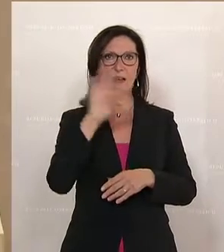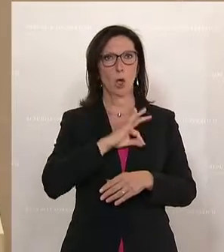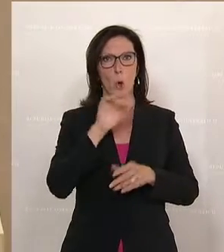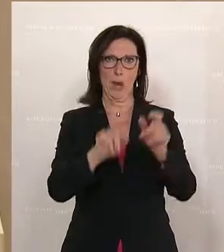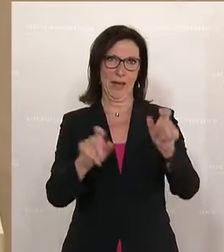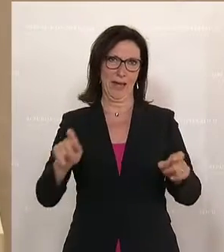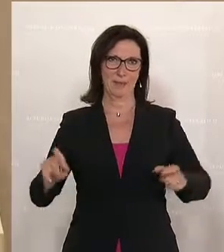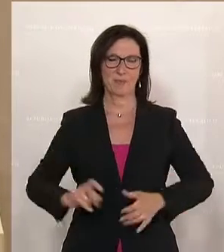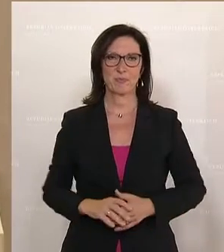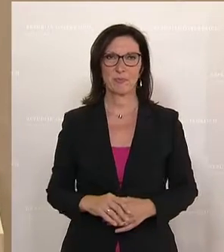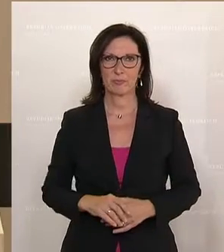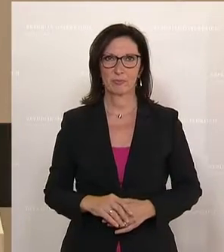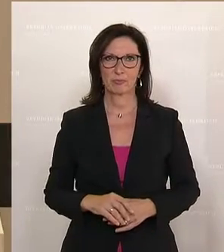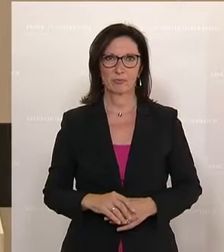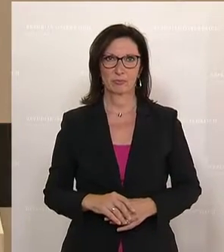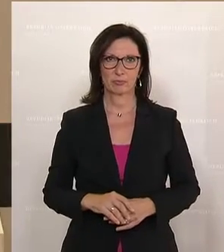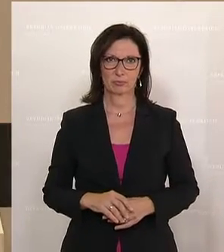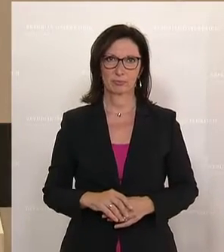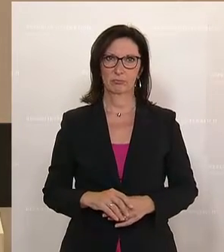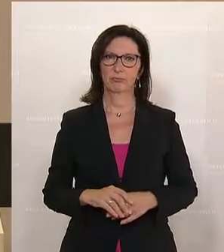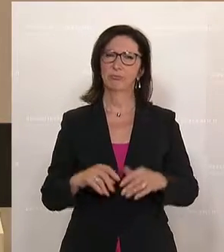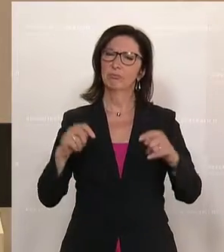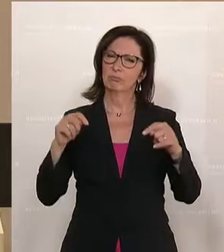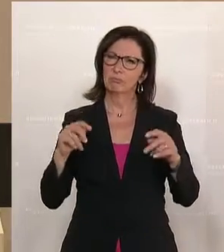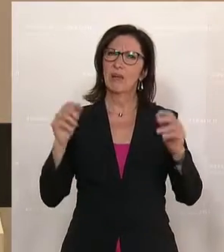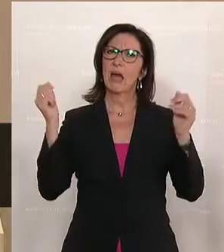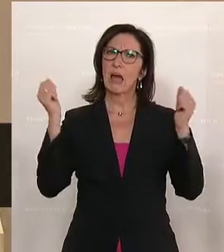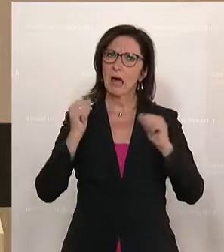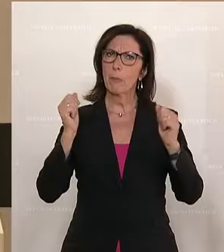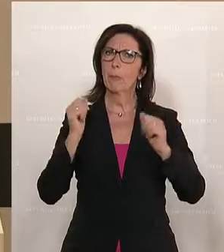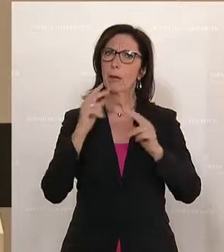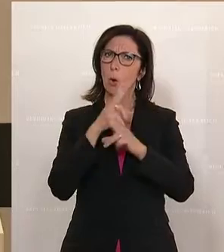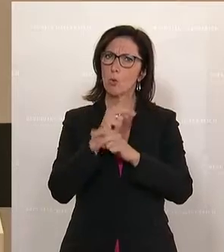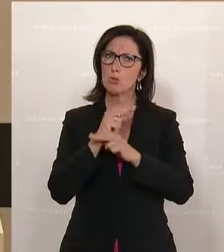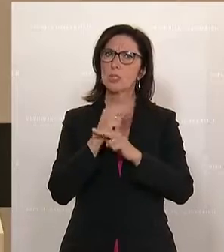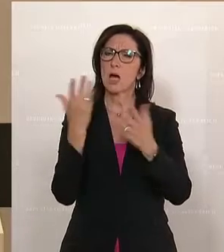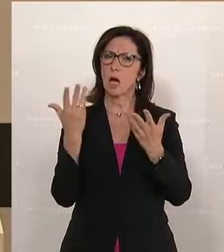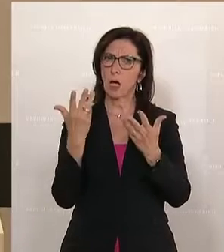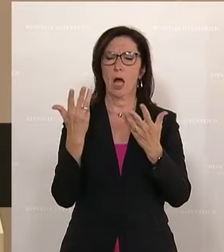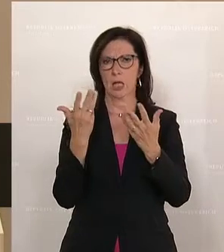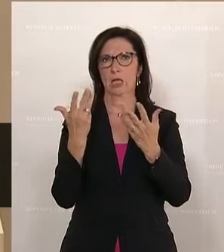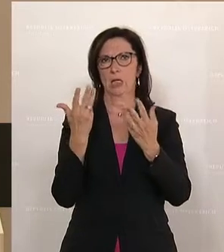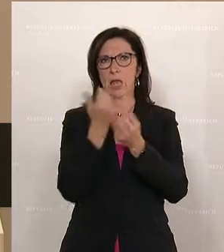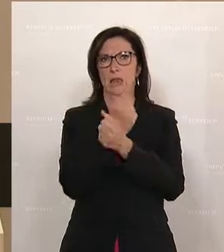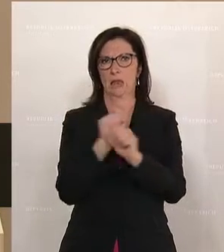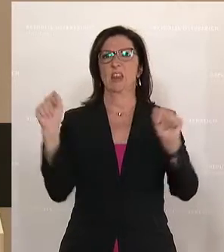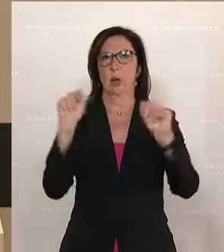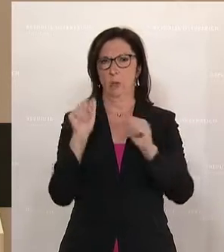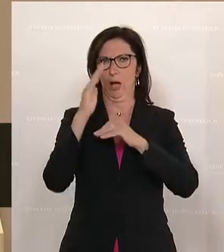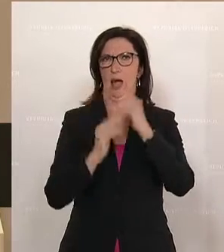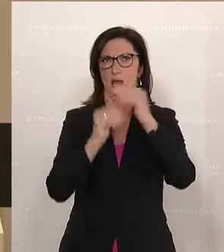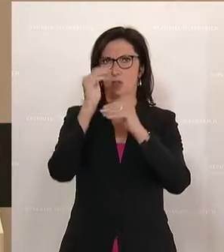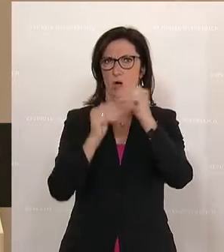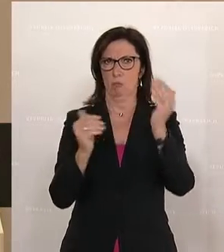Kollegen. Unsere Republik ist auf Demokratie aufgebaut. Wir sehen immer wieder, dass